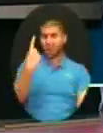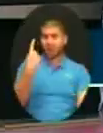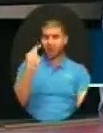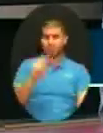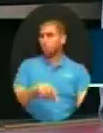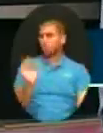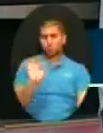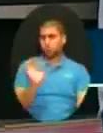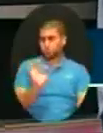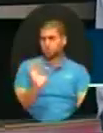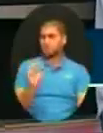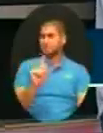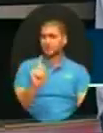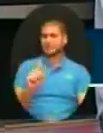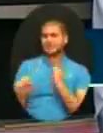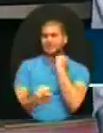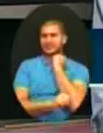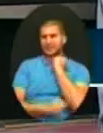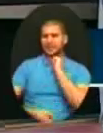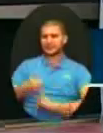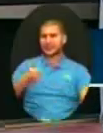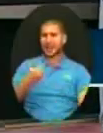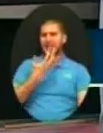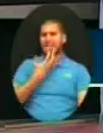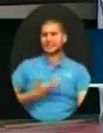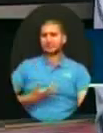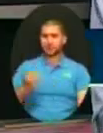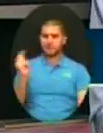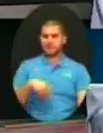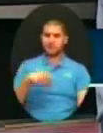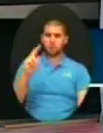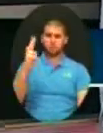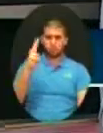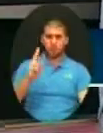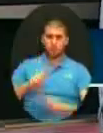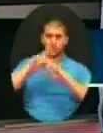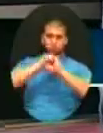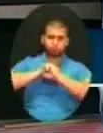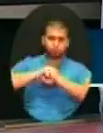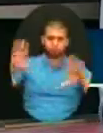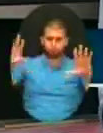נכח. זה סגן השר יעקב ליצמן, הוא מגיע ביום שלישי, ואז יופץ